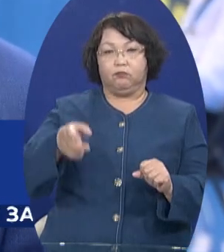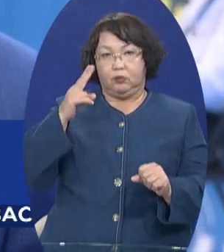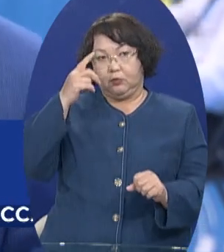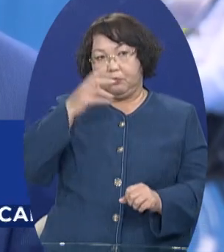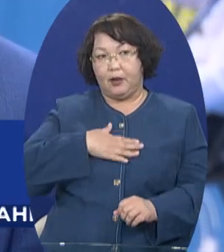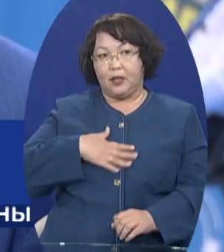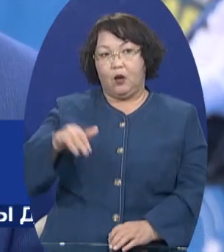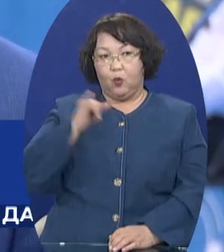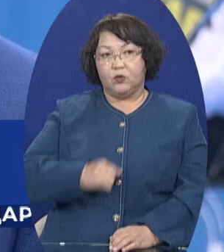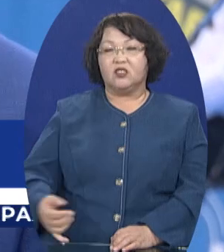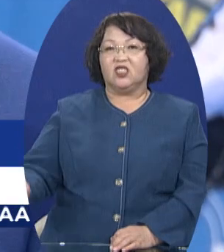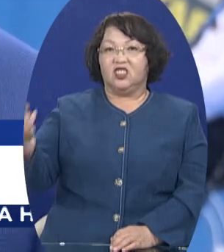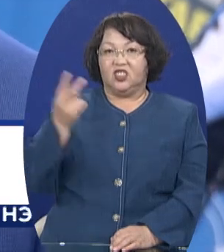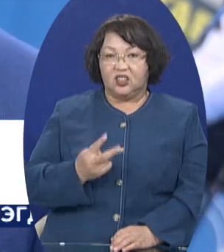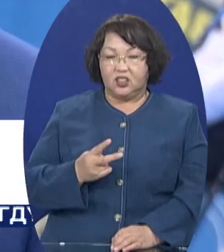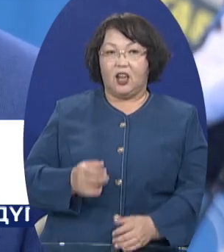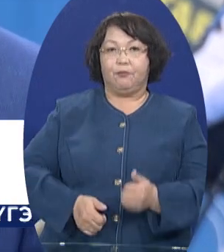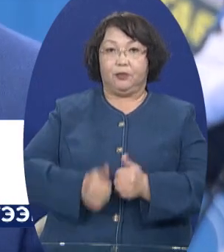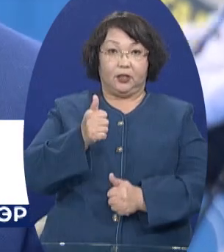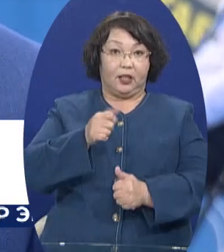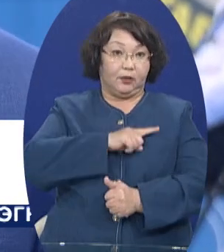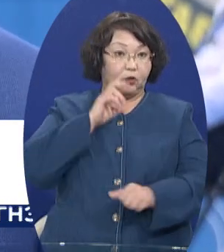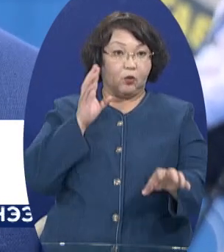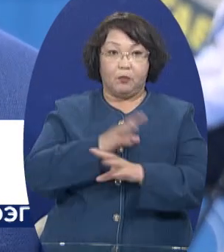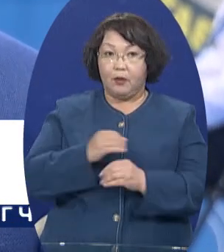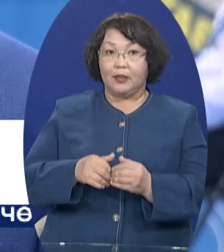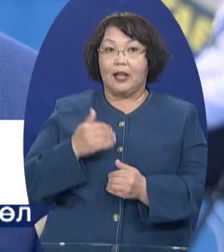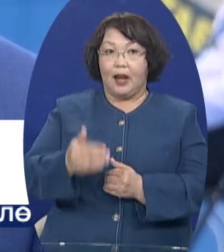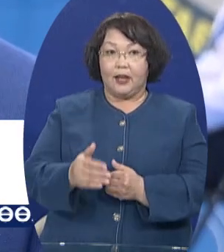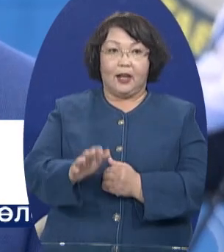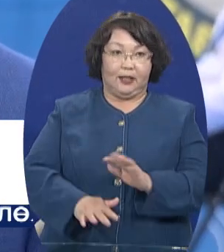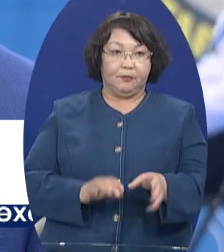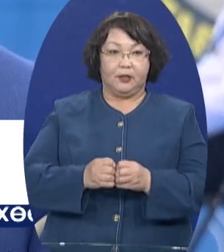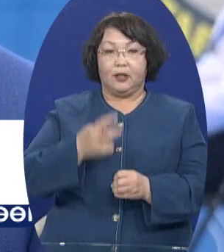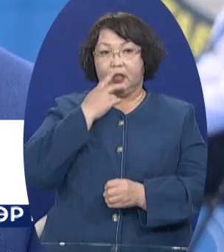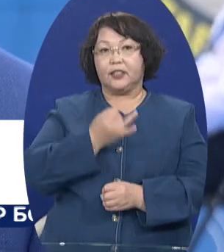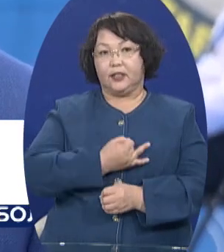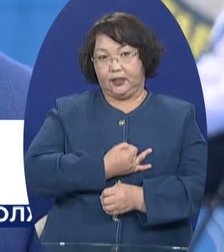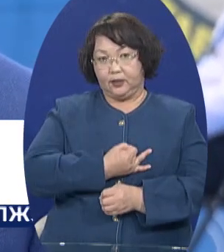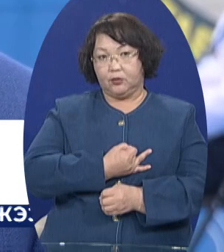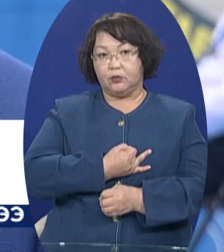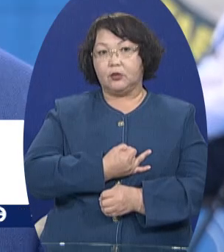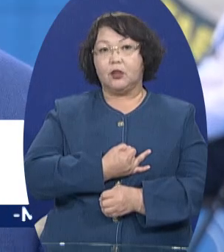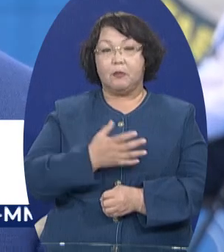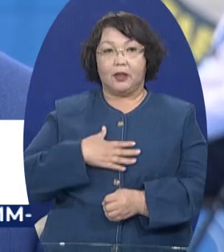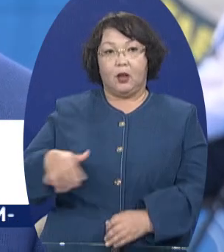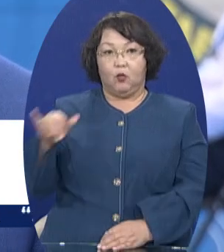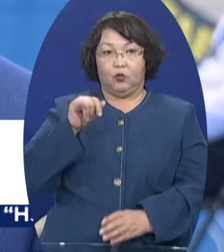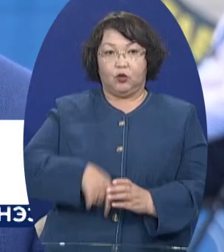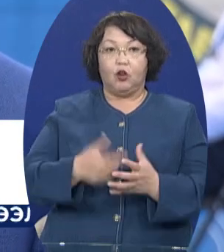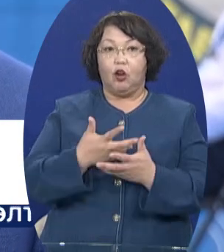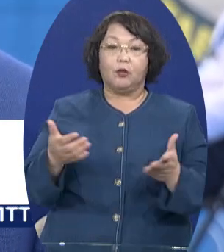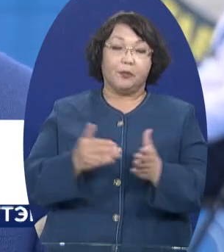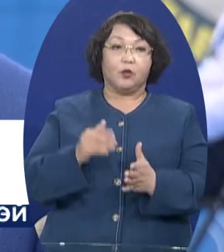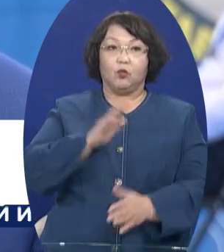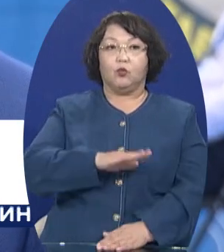ирлээ. Бид энэхүү тэмцээнийг амжилттай зохион байгуулж дараагийн том алхмаа хийнэ гэдэгтээ итгэлтэй байгаа. Мөн манай улсад олон мянган хүүхэд